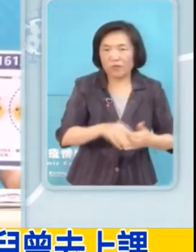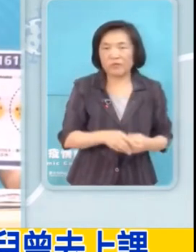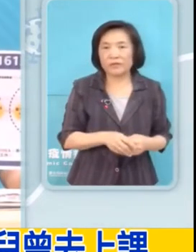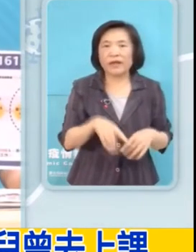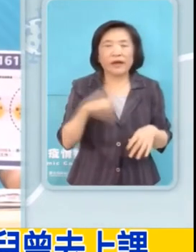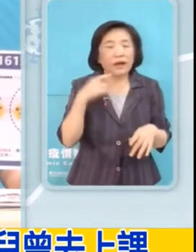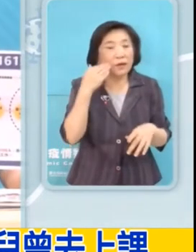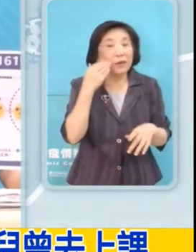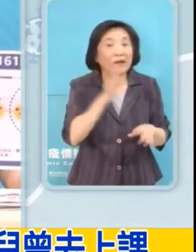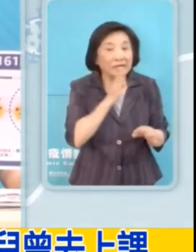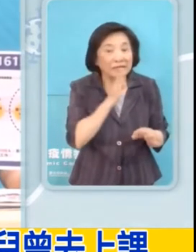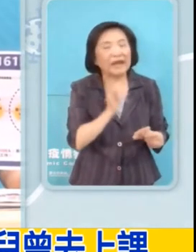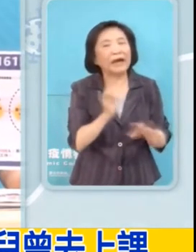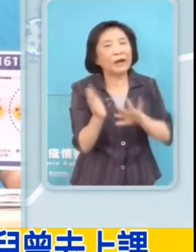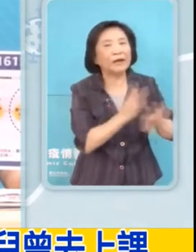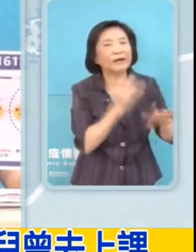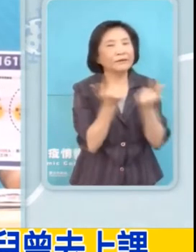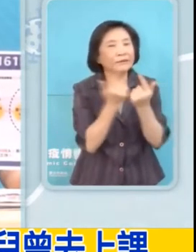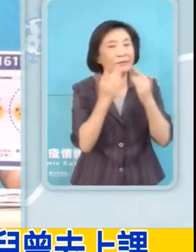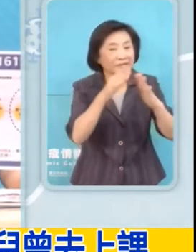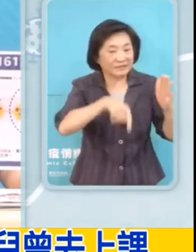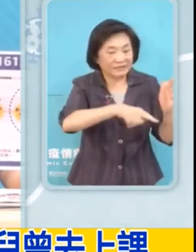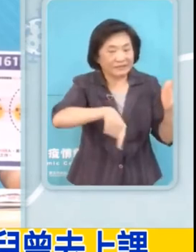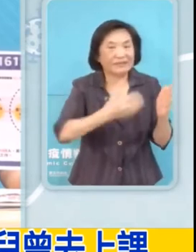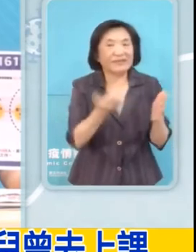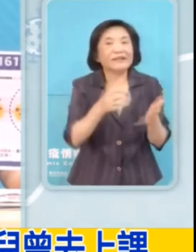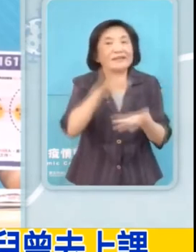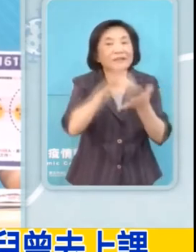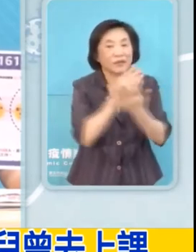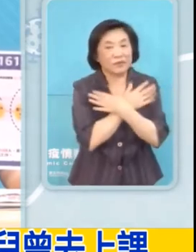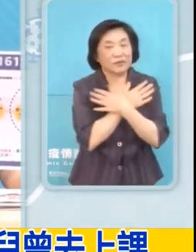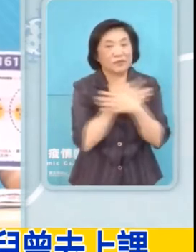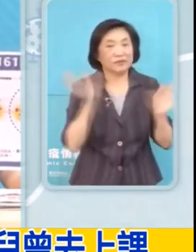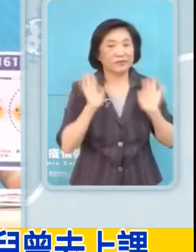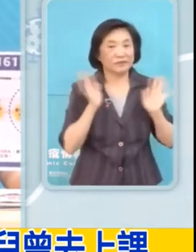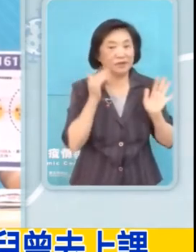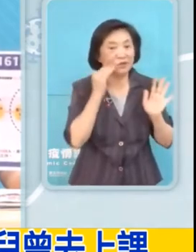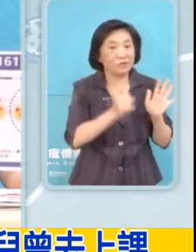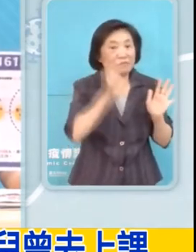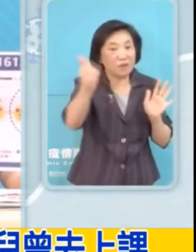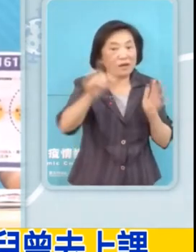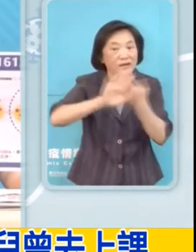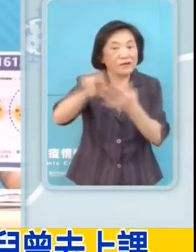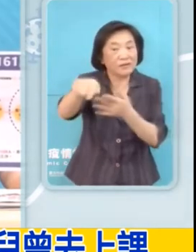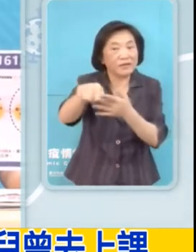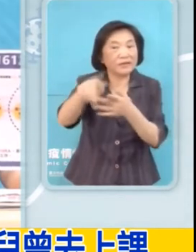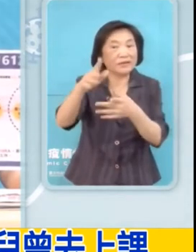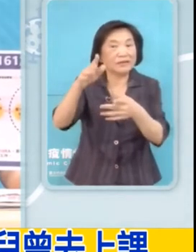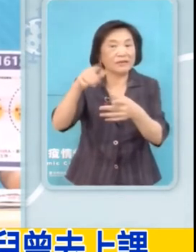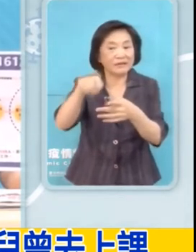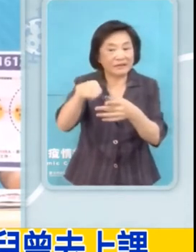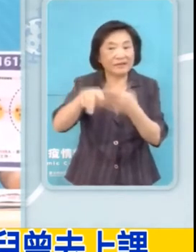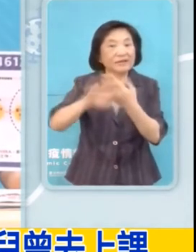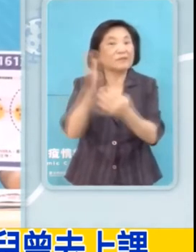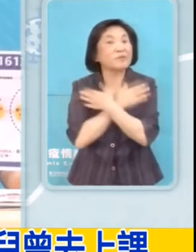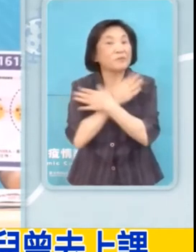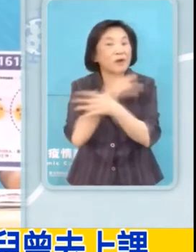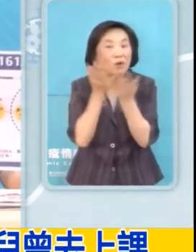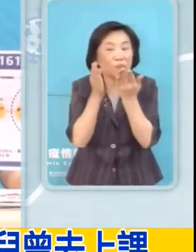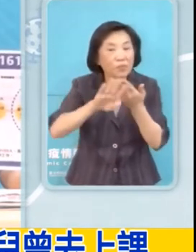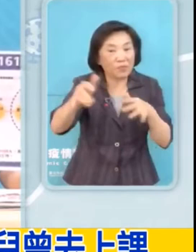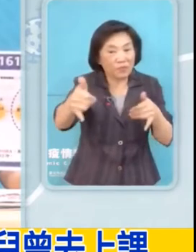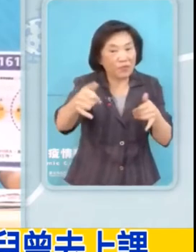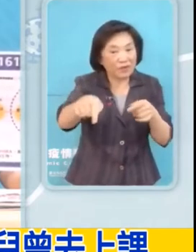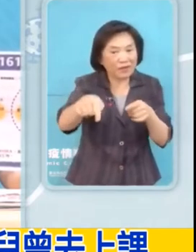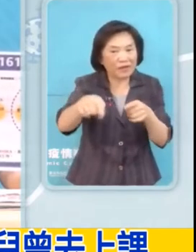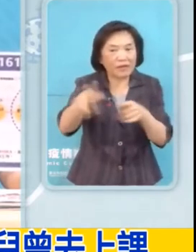啦我们台北市的这位小朋友去这个地方，去这家补习班，去这家幼稚园上课，那他也